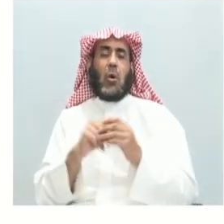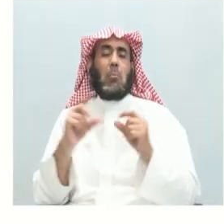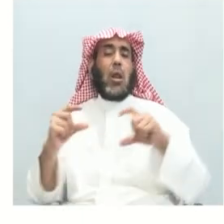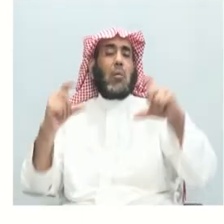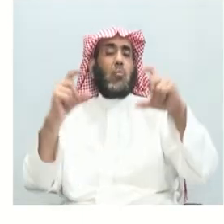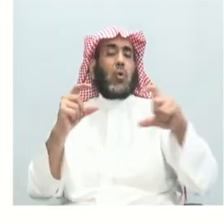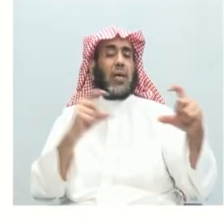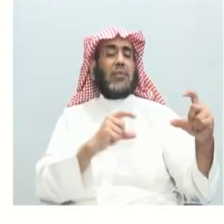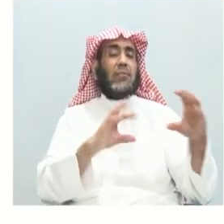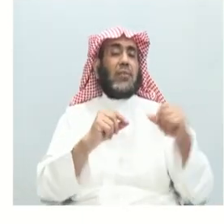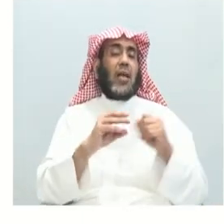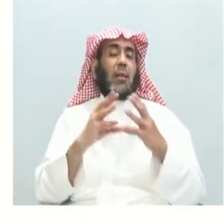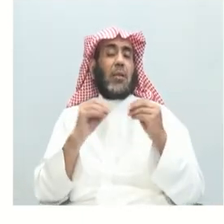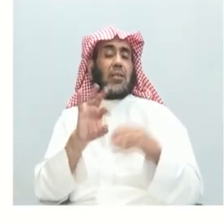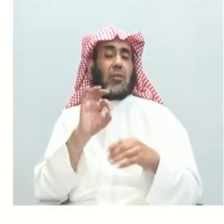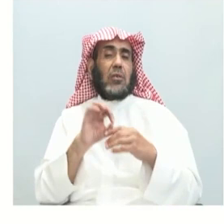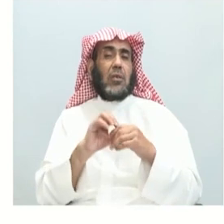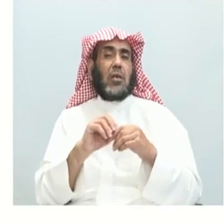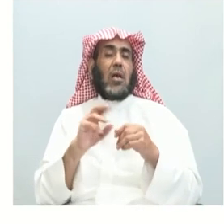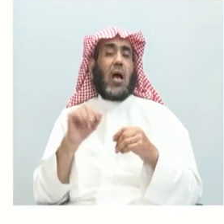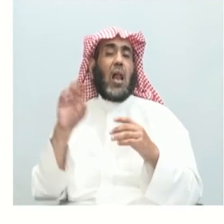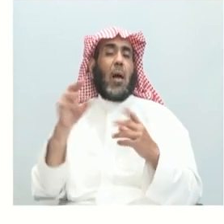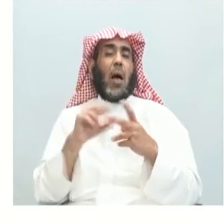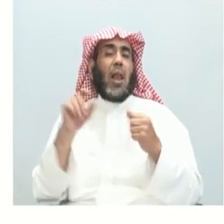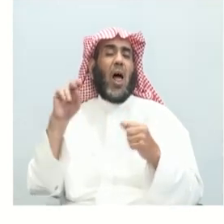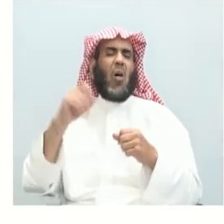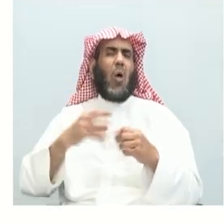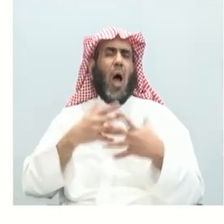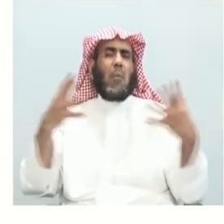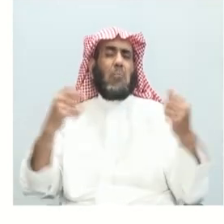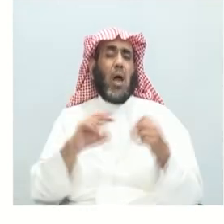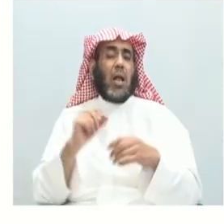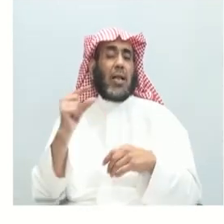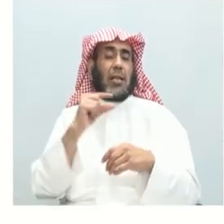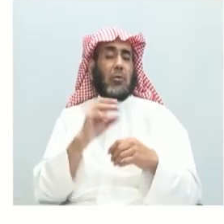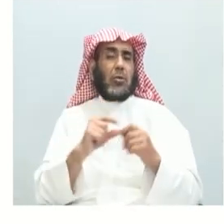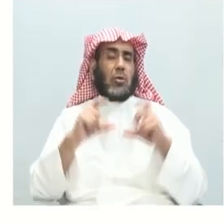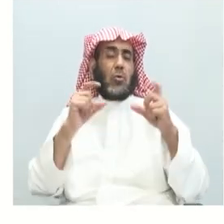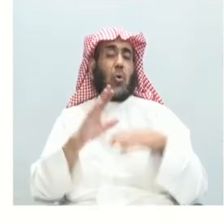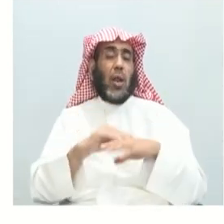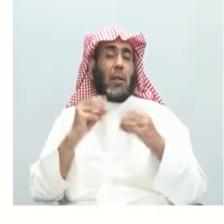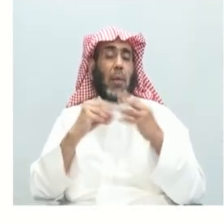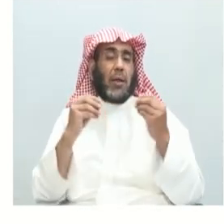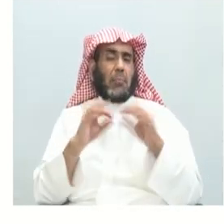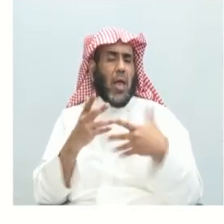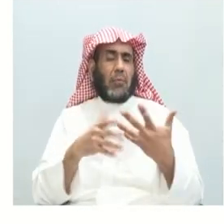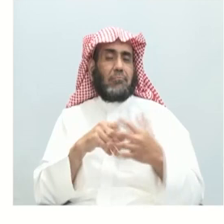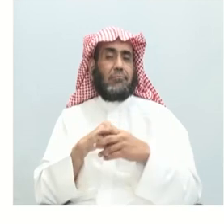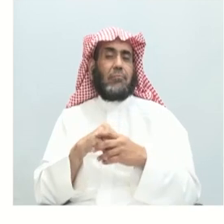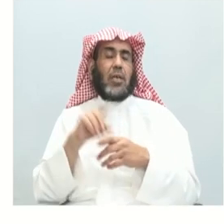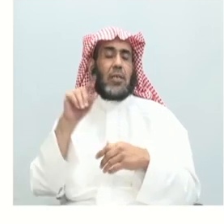مرادف هذا المعنى الذي سنقوم باستخراجه العظائم اذا ما معناه ما هي الكلمه التي تدل على هذا المعنى